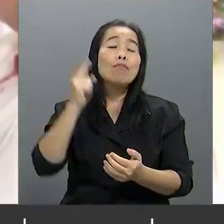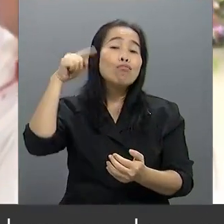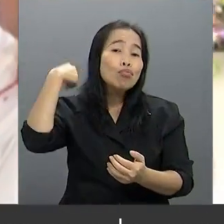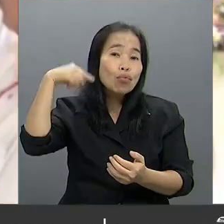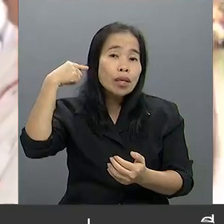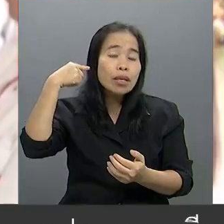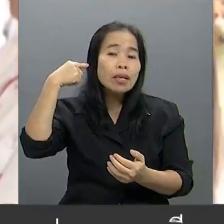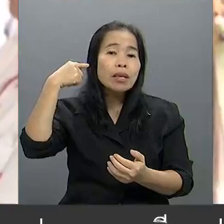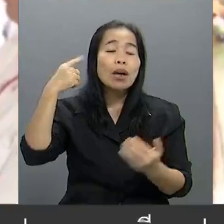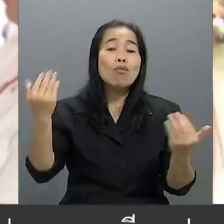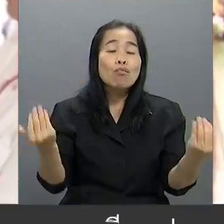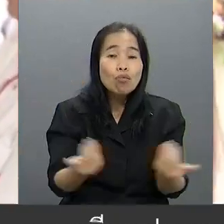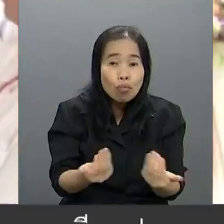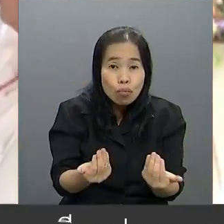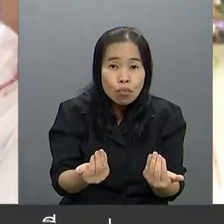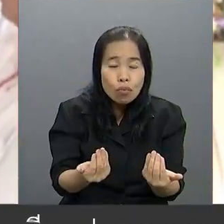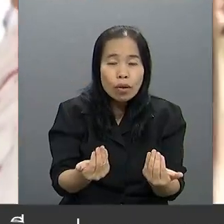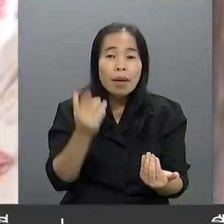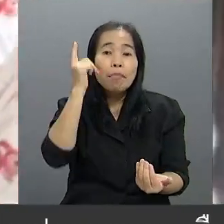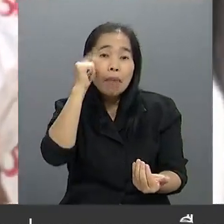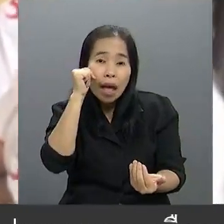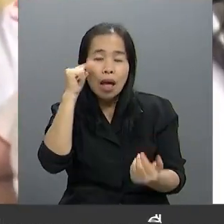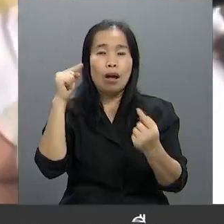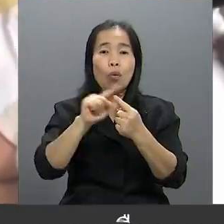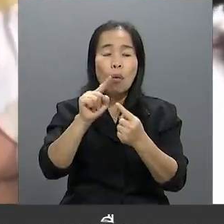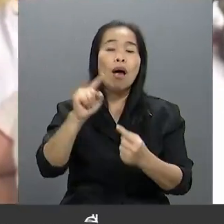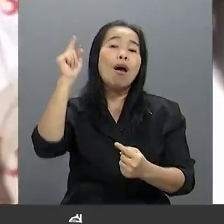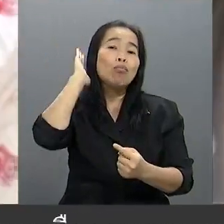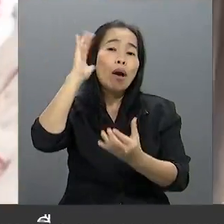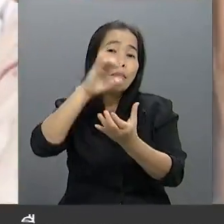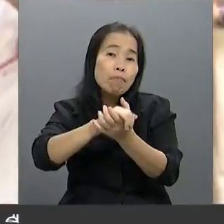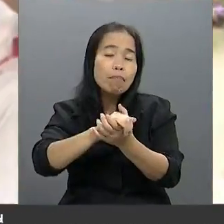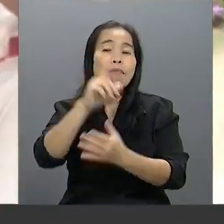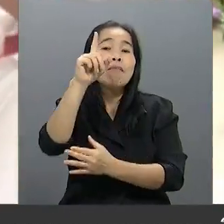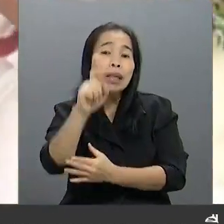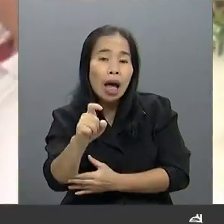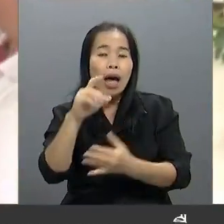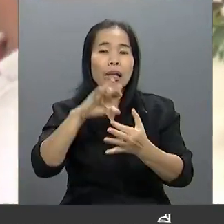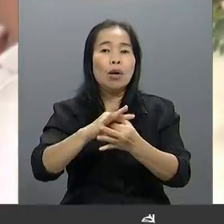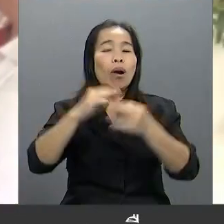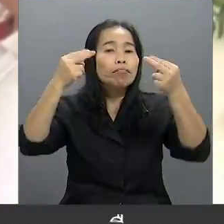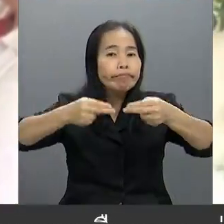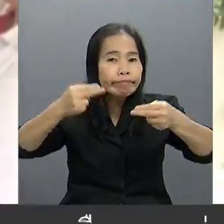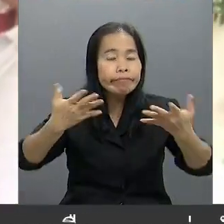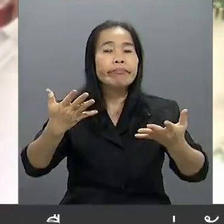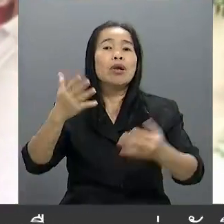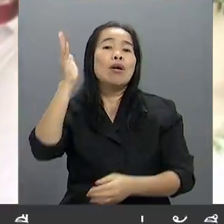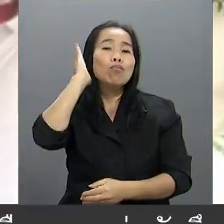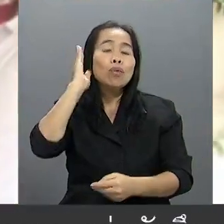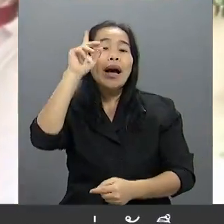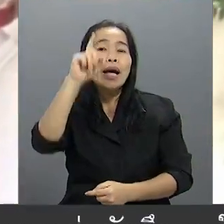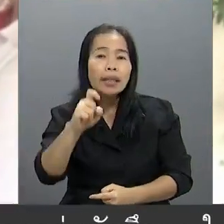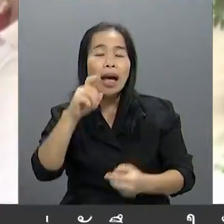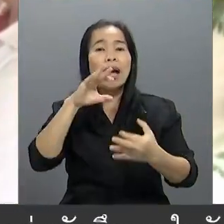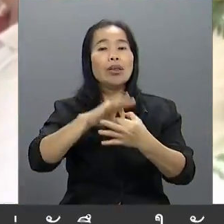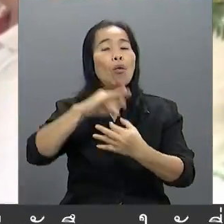ยเน้นการพัฒนาคุณภาพชีวิตโดยการนั่นอาชีพเด็กก็ให้ทุนการศึกษา